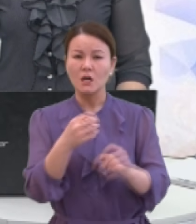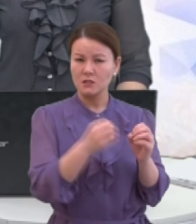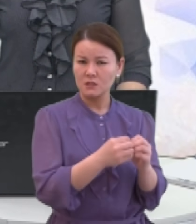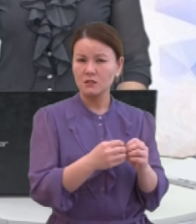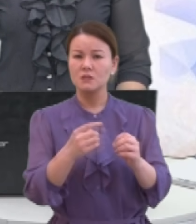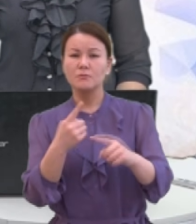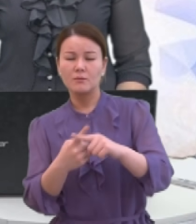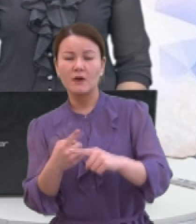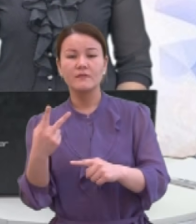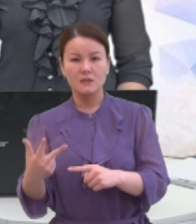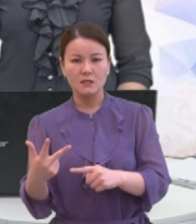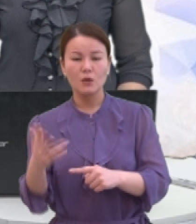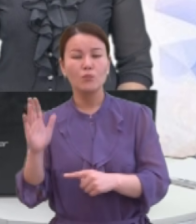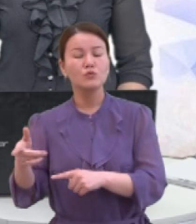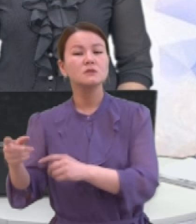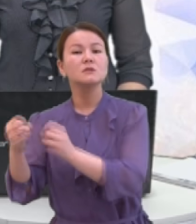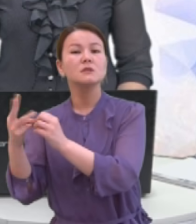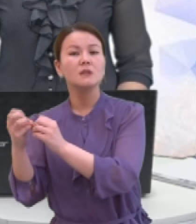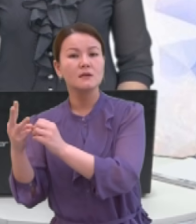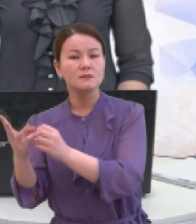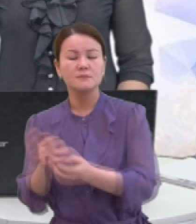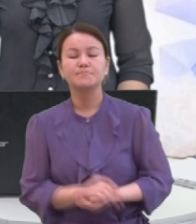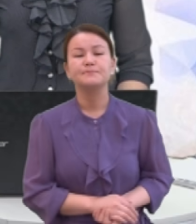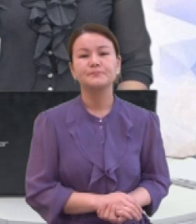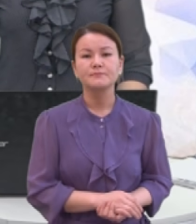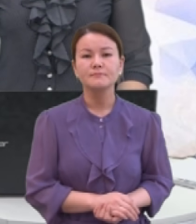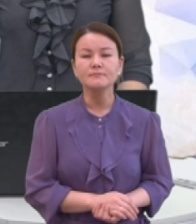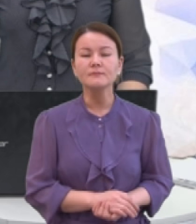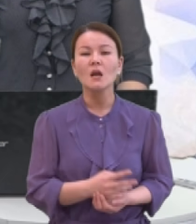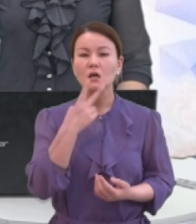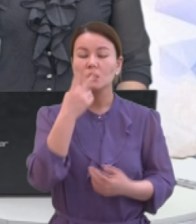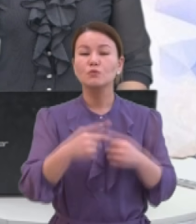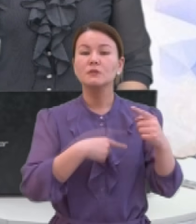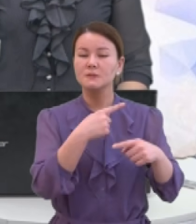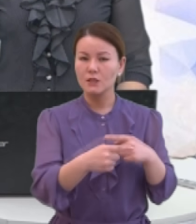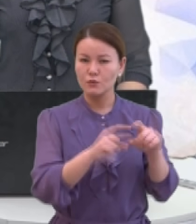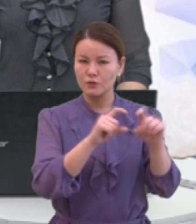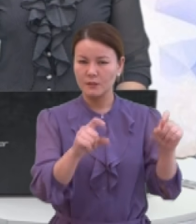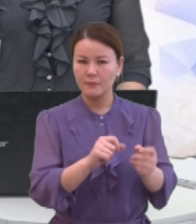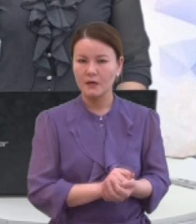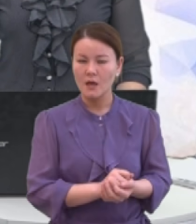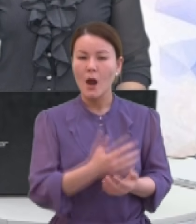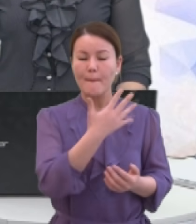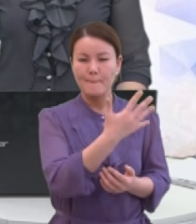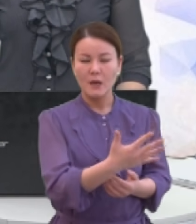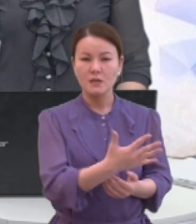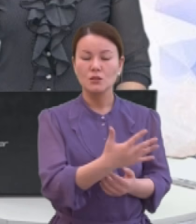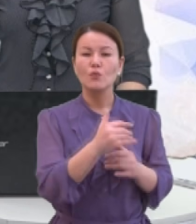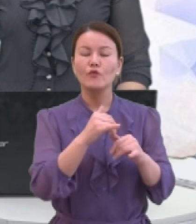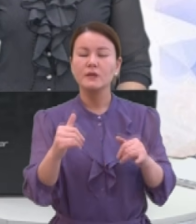прибавим 3 получим 13 рассмотрим следующий пример 5 увеличить